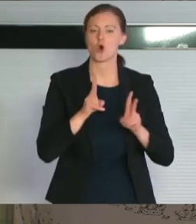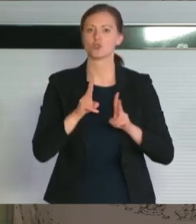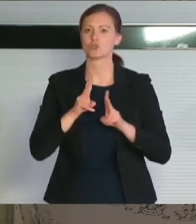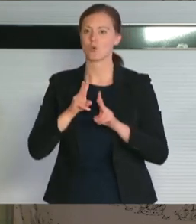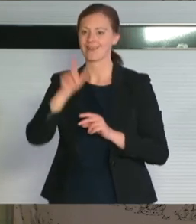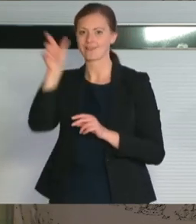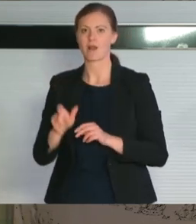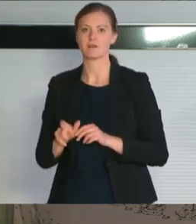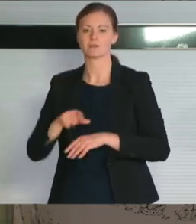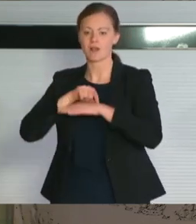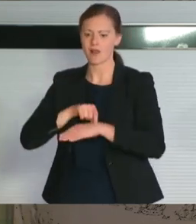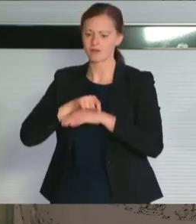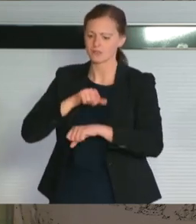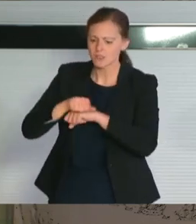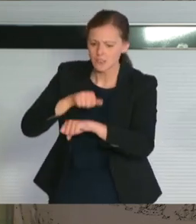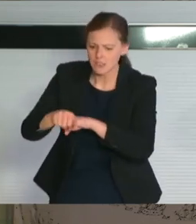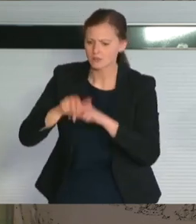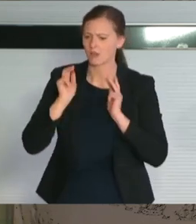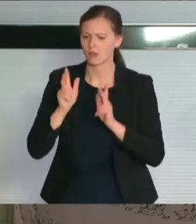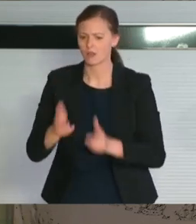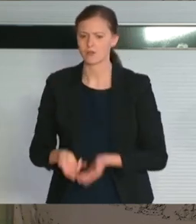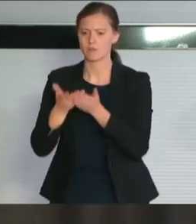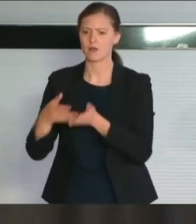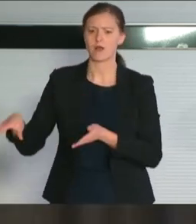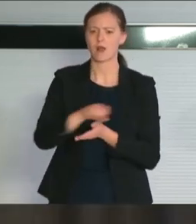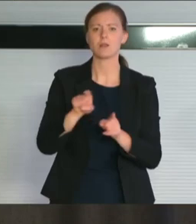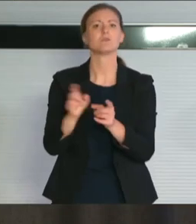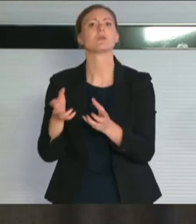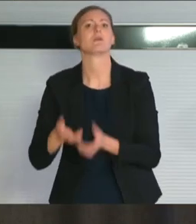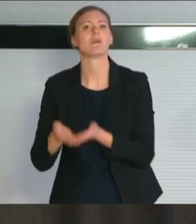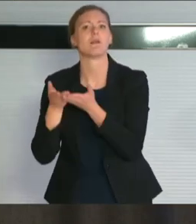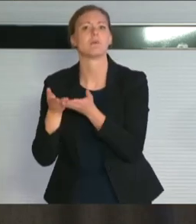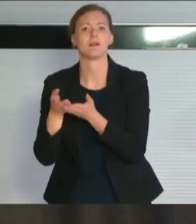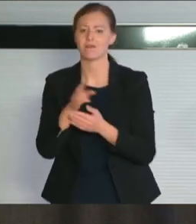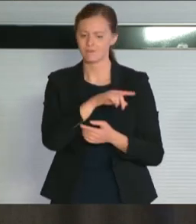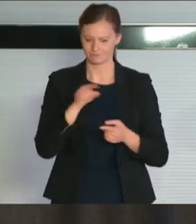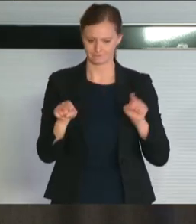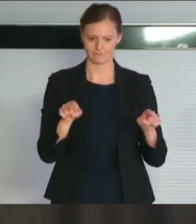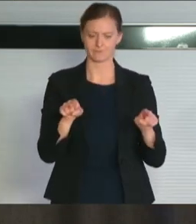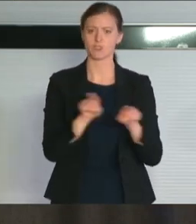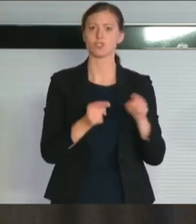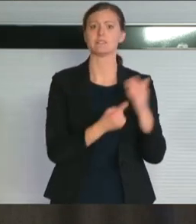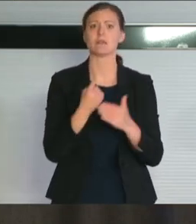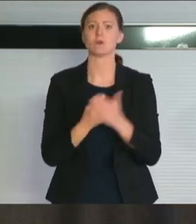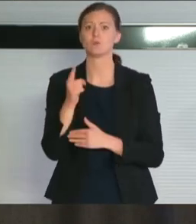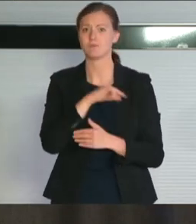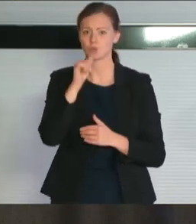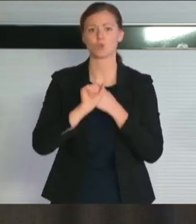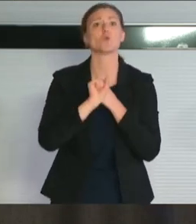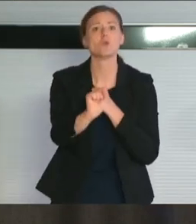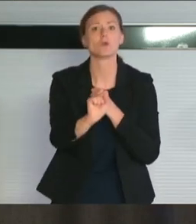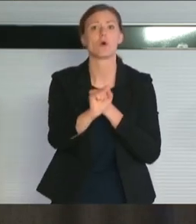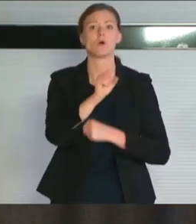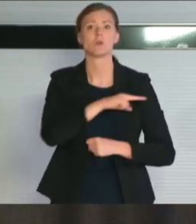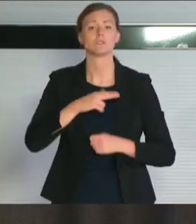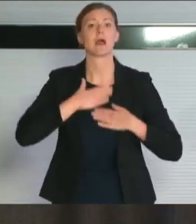ikke lenger makter å hjelpe alle som trenger hjelp. Det er dette vi må unngå i den norske helsetjenesten.